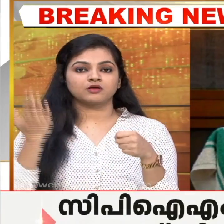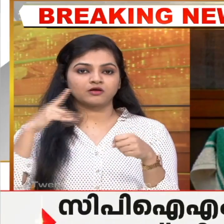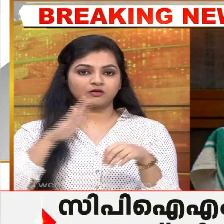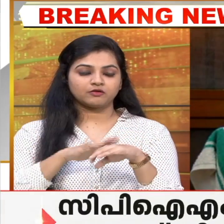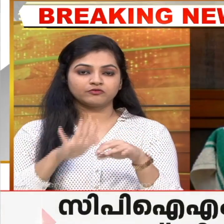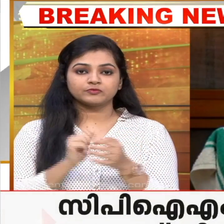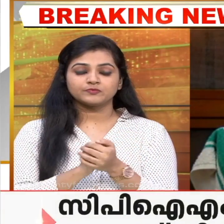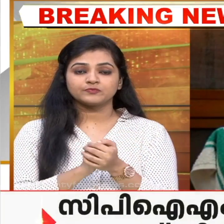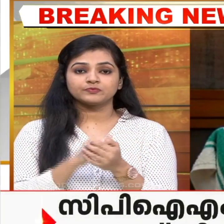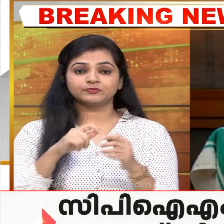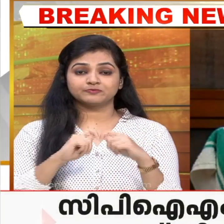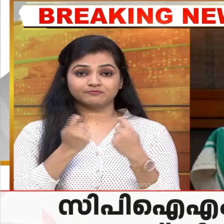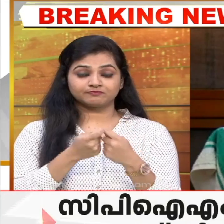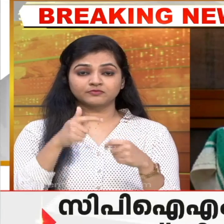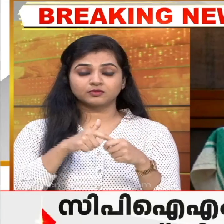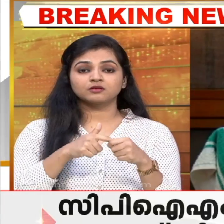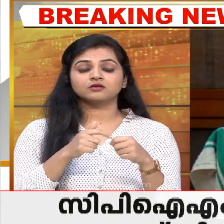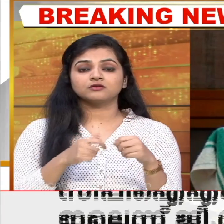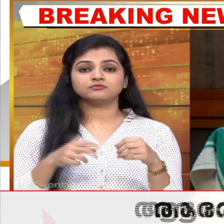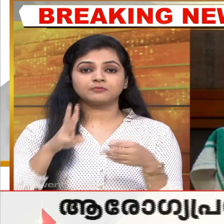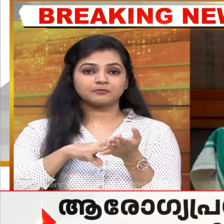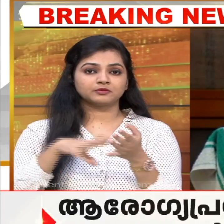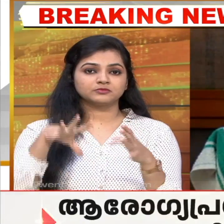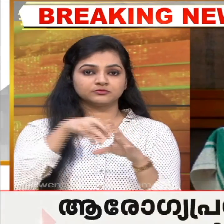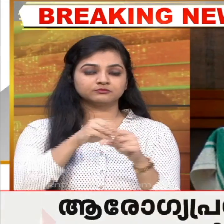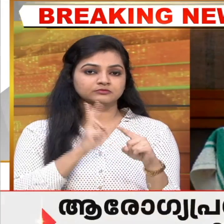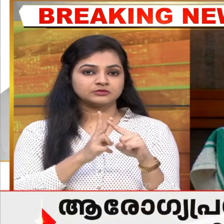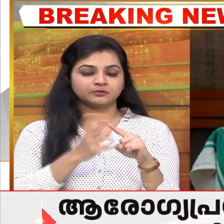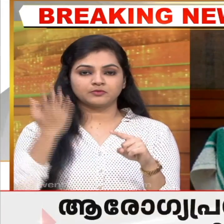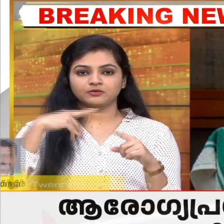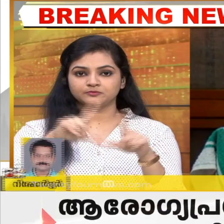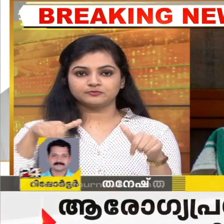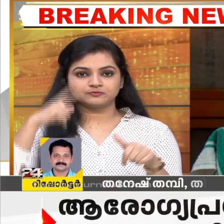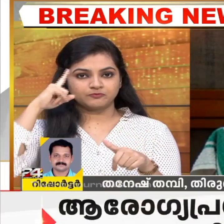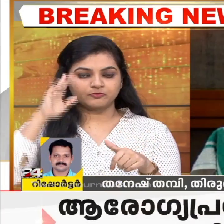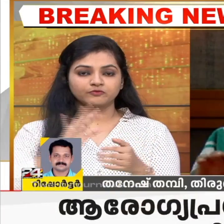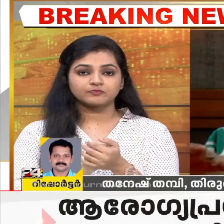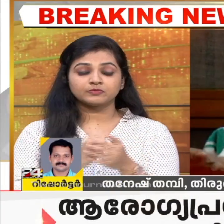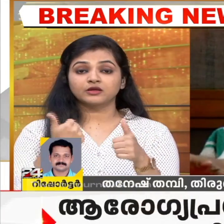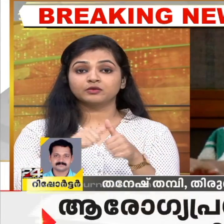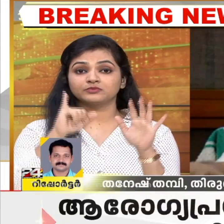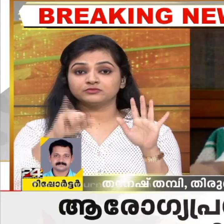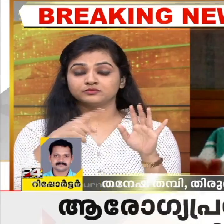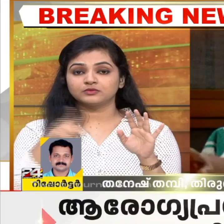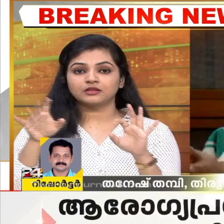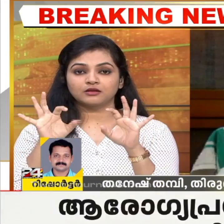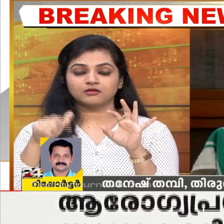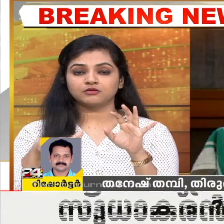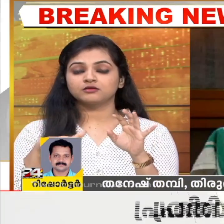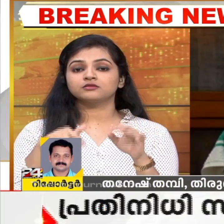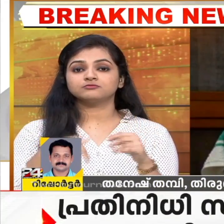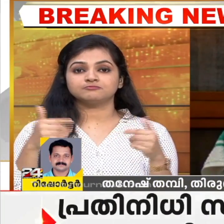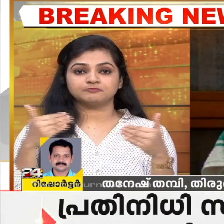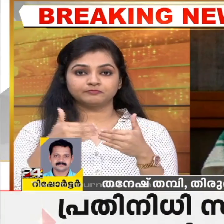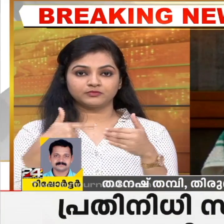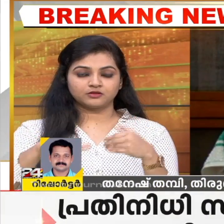പ്രതിനിധിയായി നിലനിർത്താനും സംസ്ഥാന സമ്മേളനം തീരുമാനിച്ചിരുന്നു. ഏപ്രിൽ 6 മുതൽ 10 വരെയാണ് കണ്ണൂരിൽ പാർട്ടി കോൺഗ്രസ് നടക്കുന്നത്. പക്ഷേ ഈ